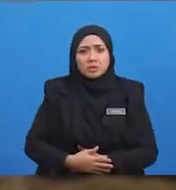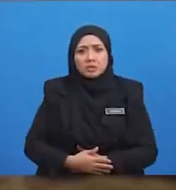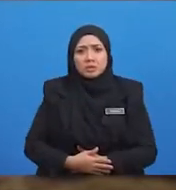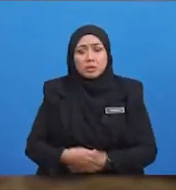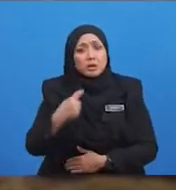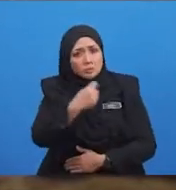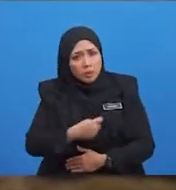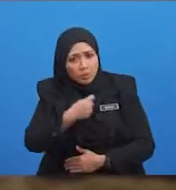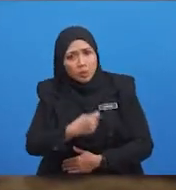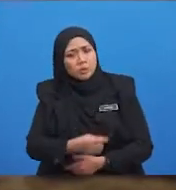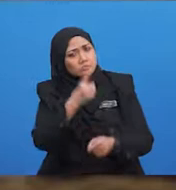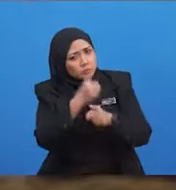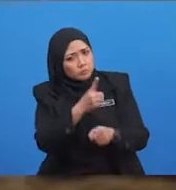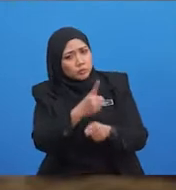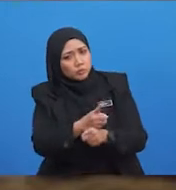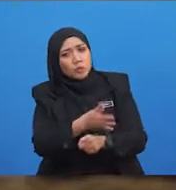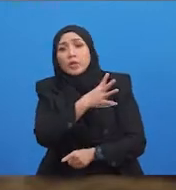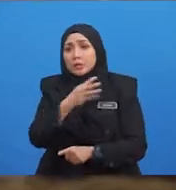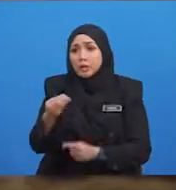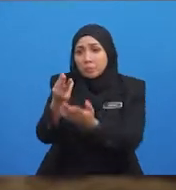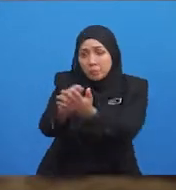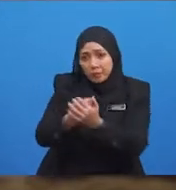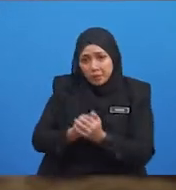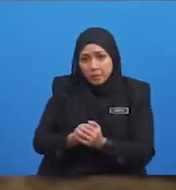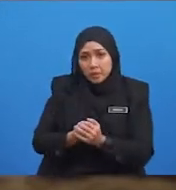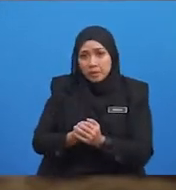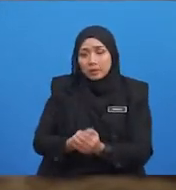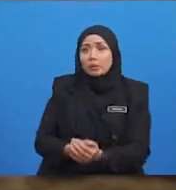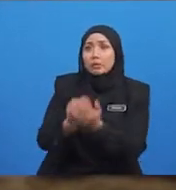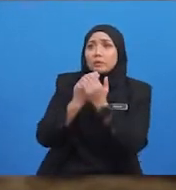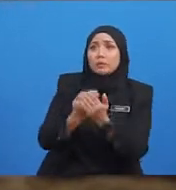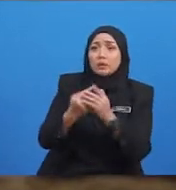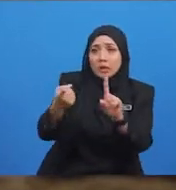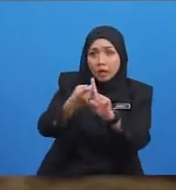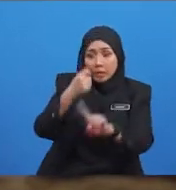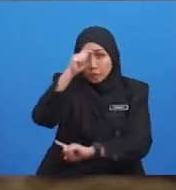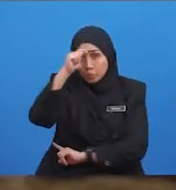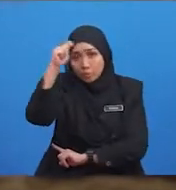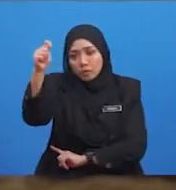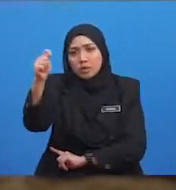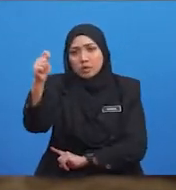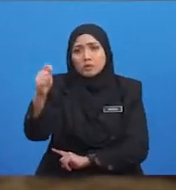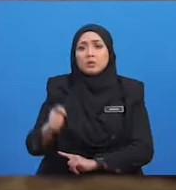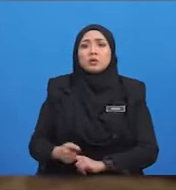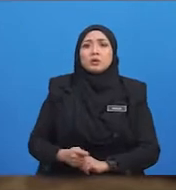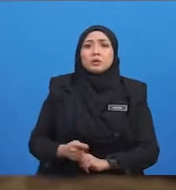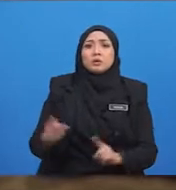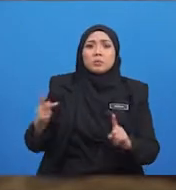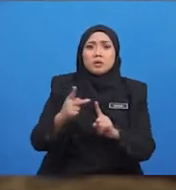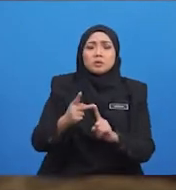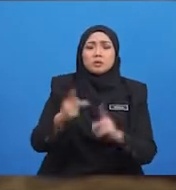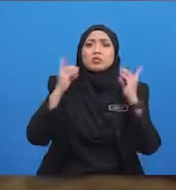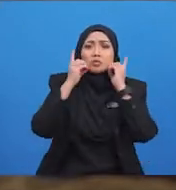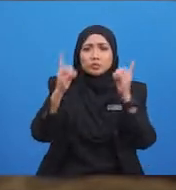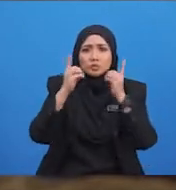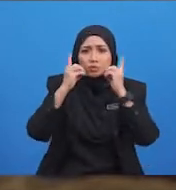bertaubat bersungguh-sungguh dan memohon keampunan daripada Tuhan terhadap dosa-dosanya